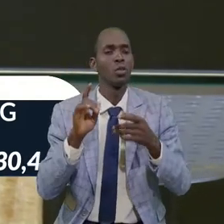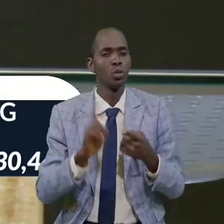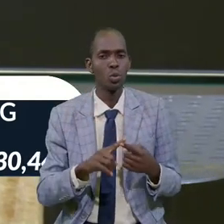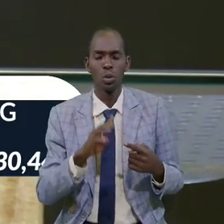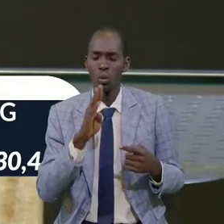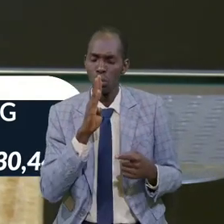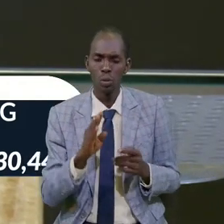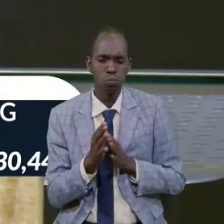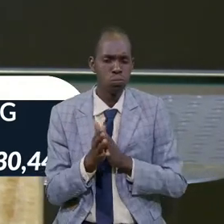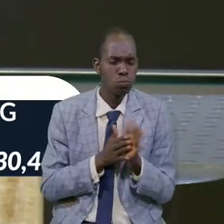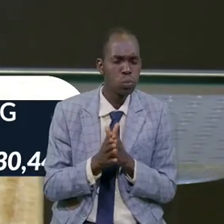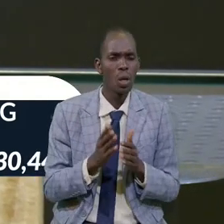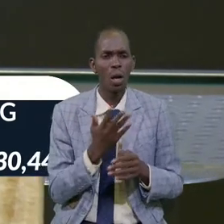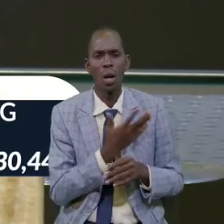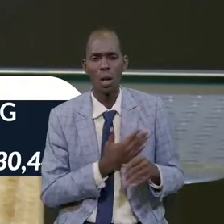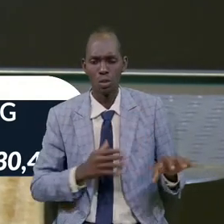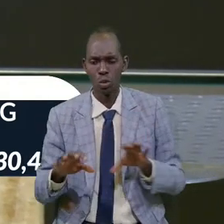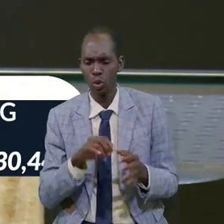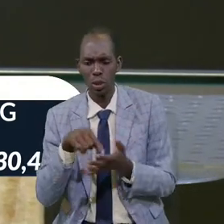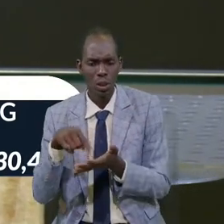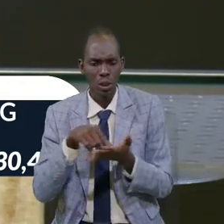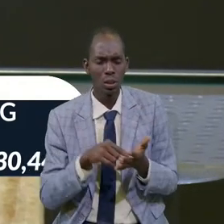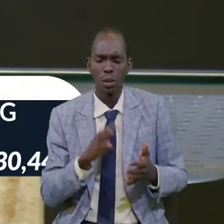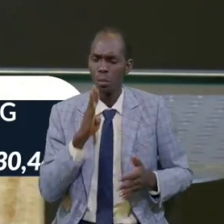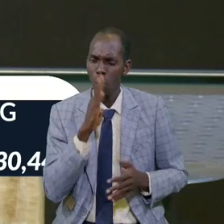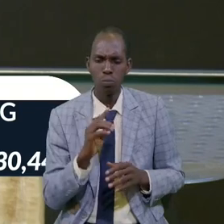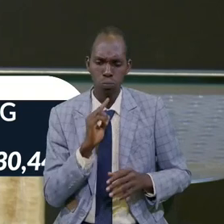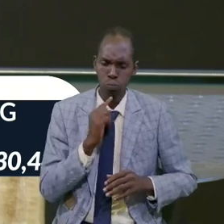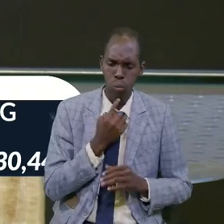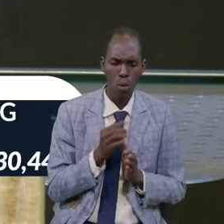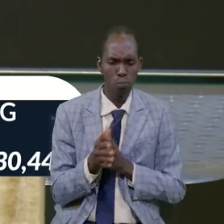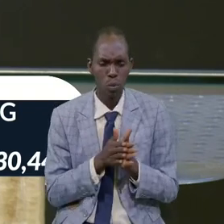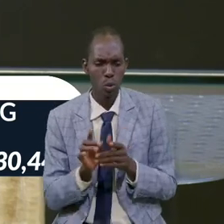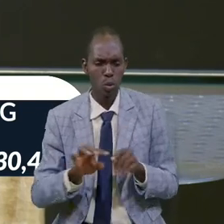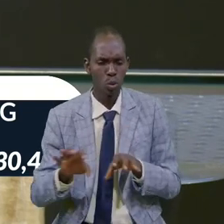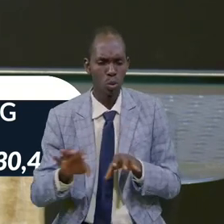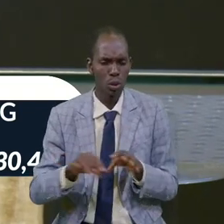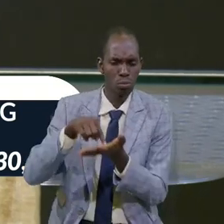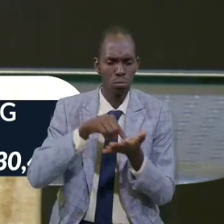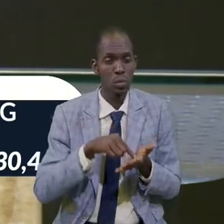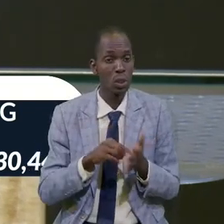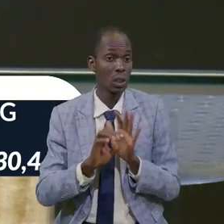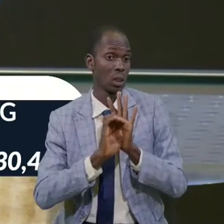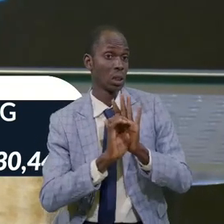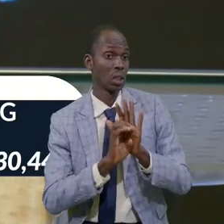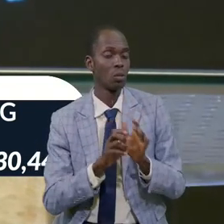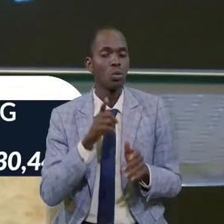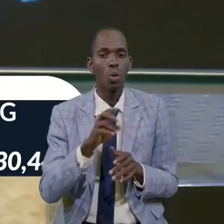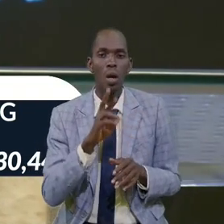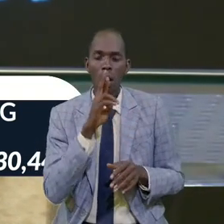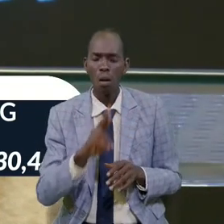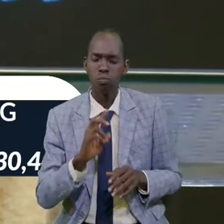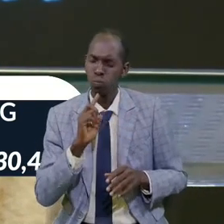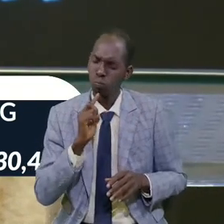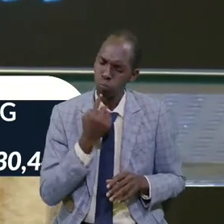d'être passionné, c'est merveilleux d'être passionné pour faire ceci, passionné à faire ceci. Par exemple, vous êtes passionné